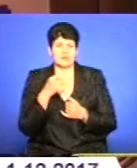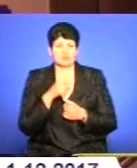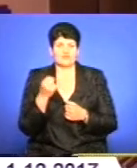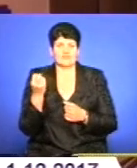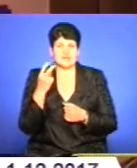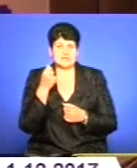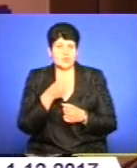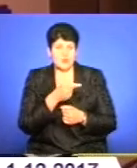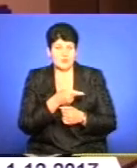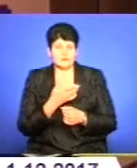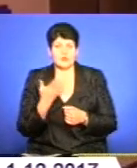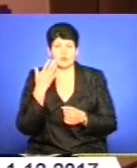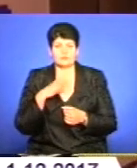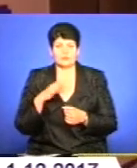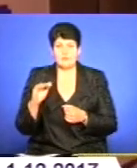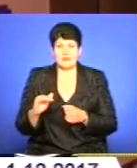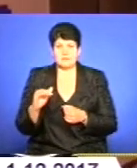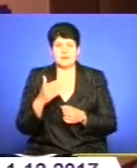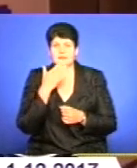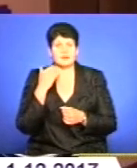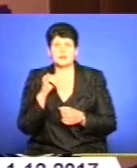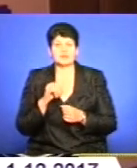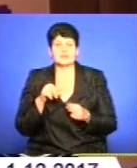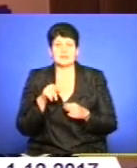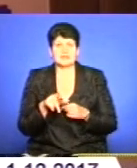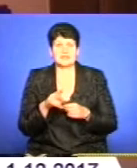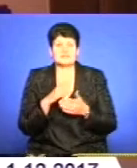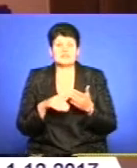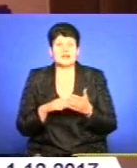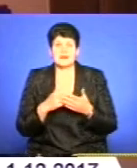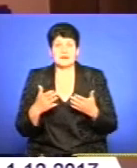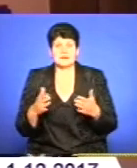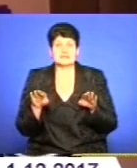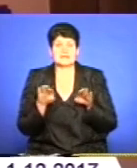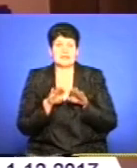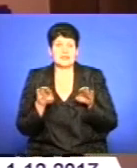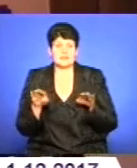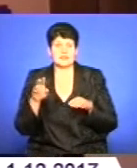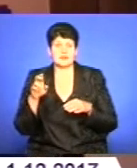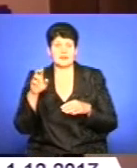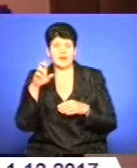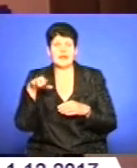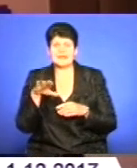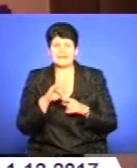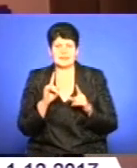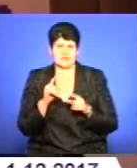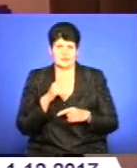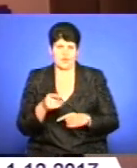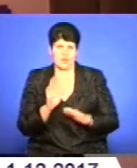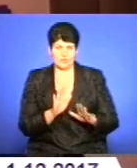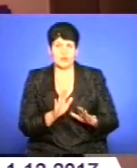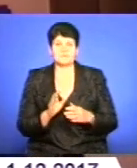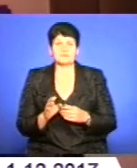І коли він був маленький, ми фактично не мали куди з ним піти взагалі. І це на рівні країни, не тільки Тернополя. І